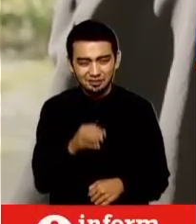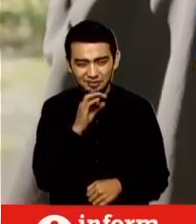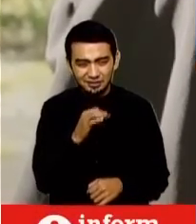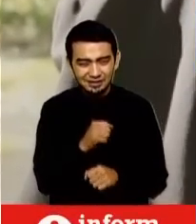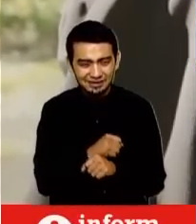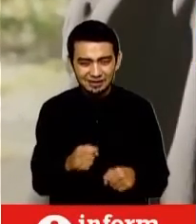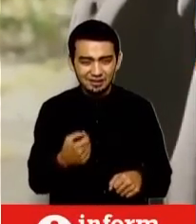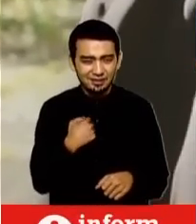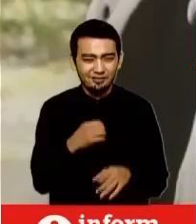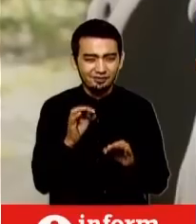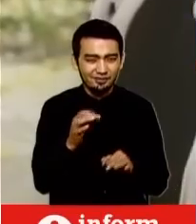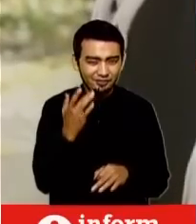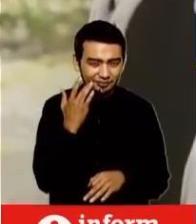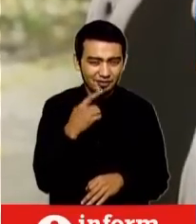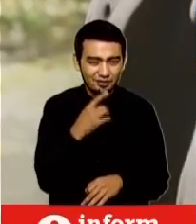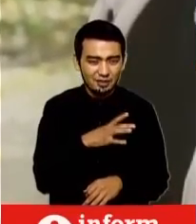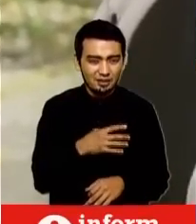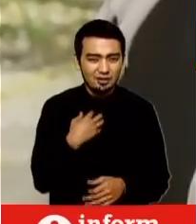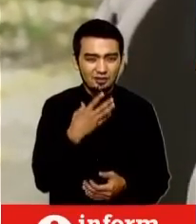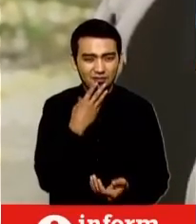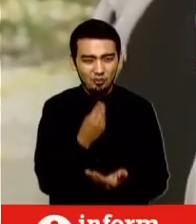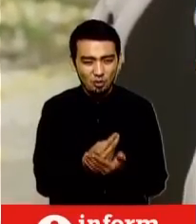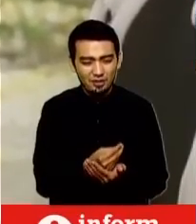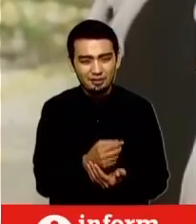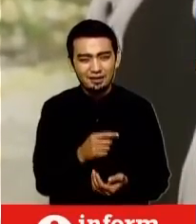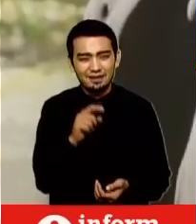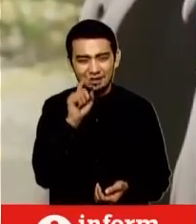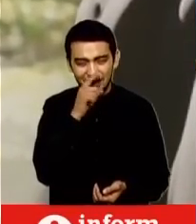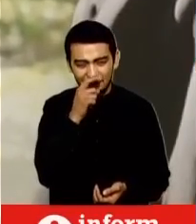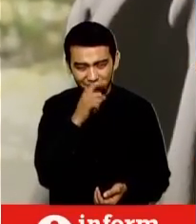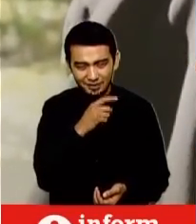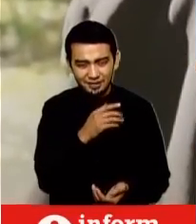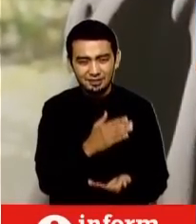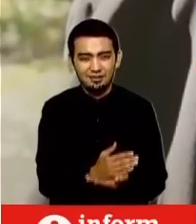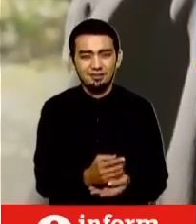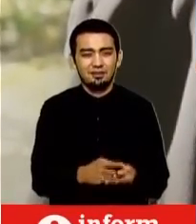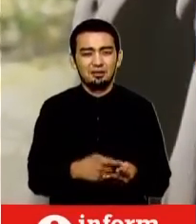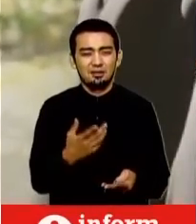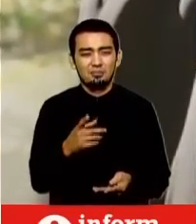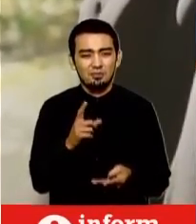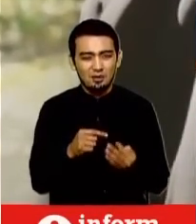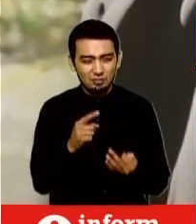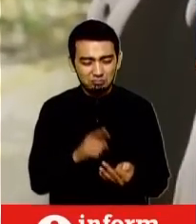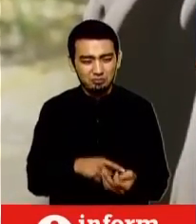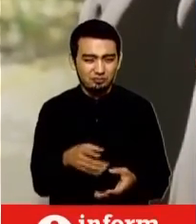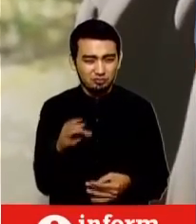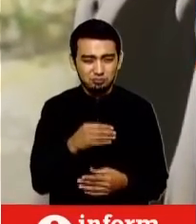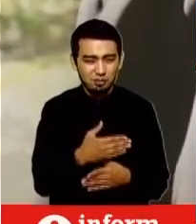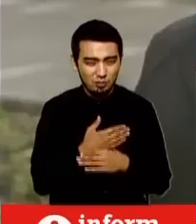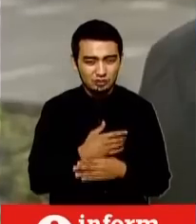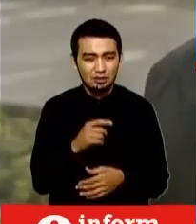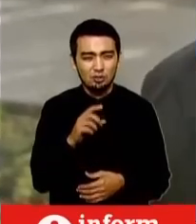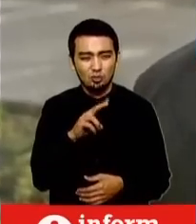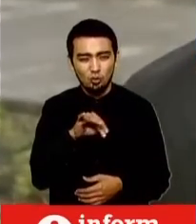Мен айтам, анау, өзіміздің анау айранымыз, кефиріміз, тағы немене бар,